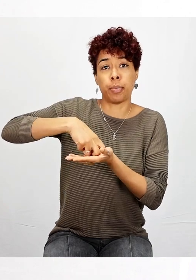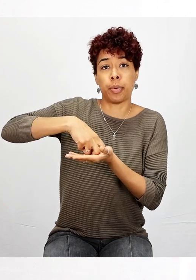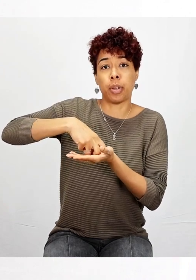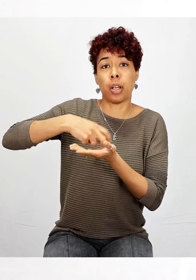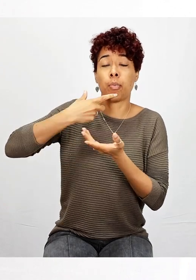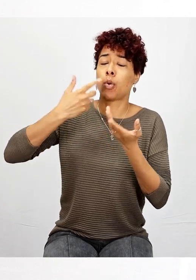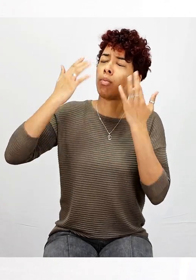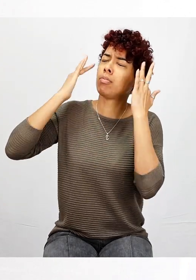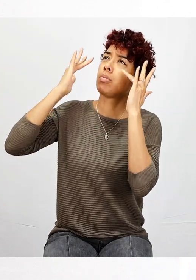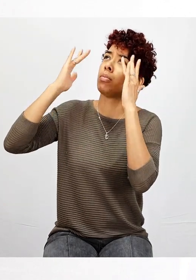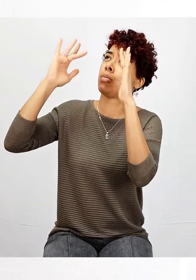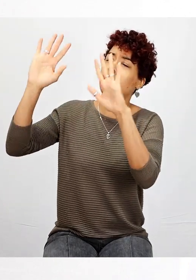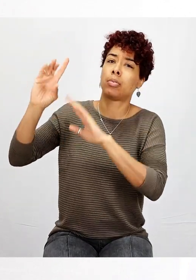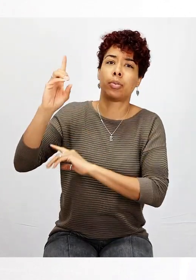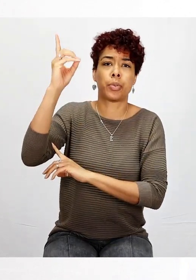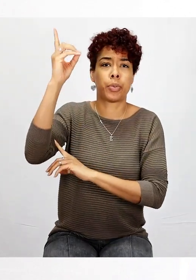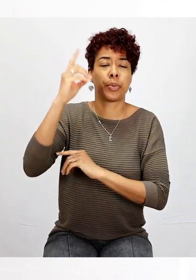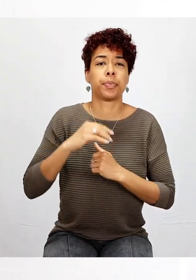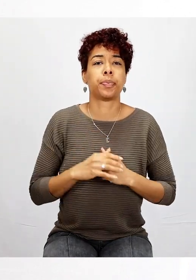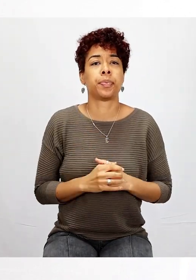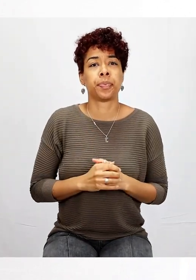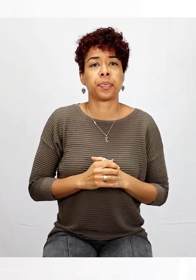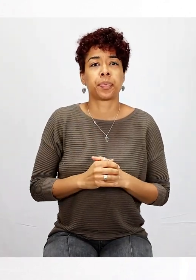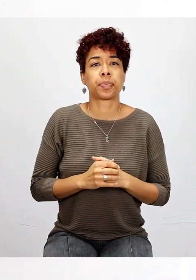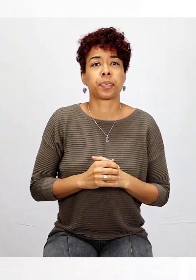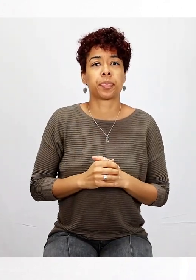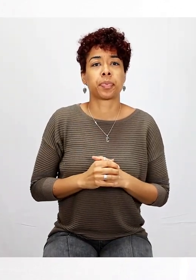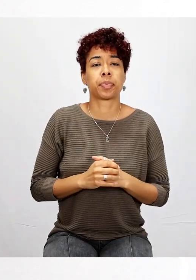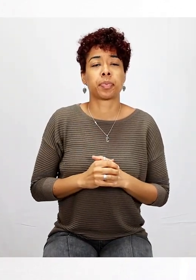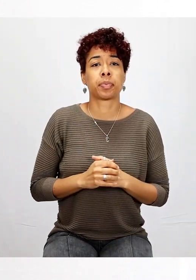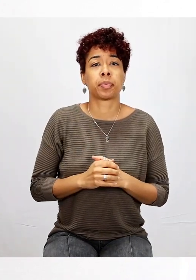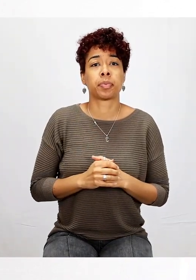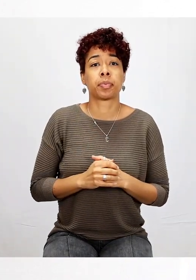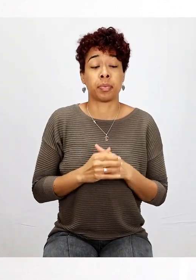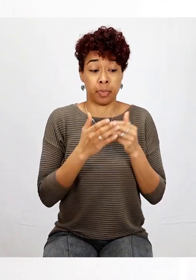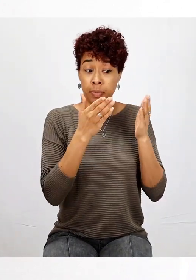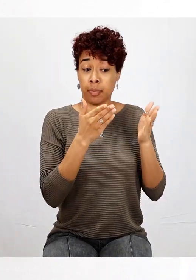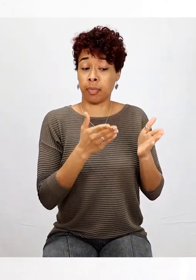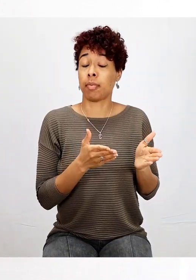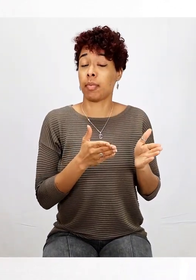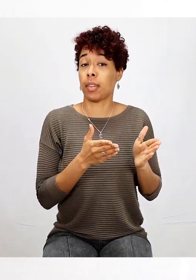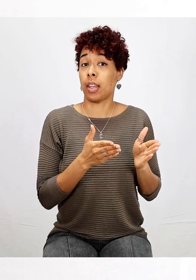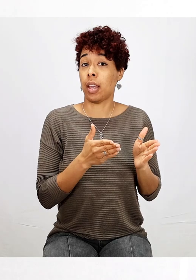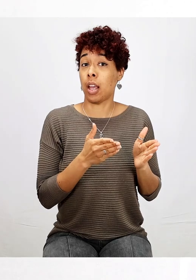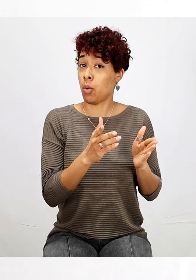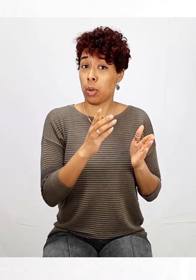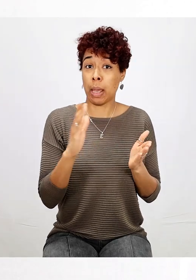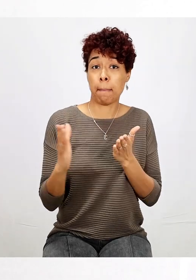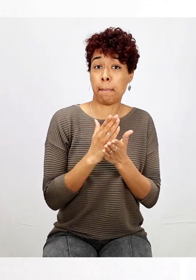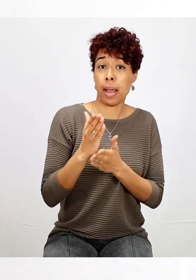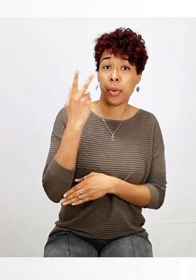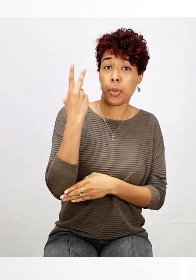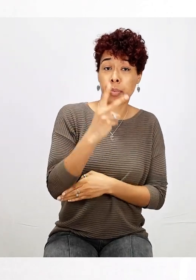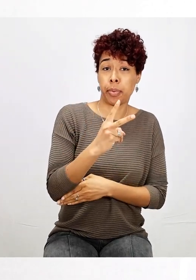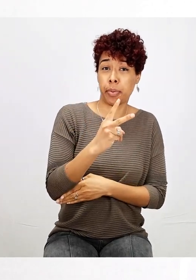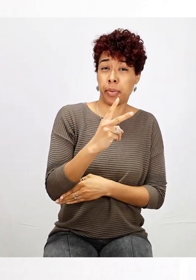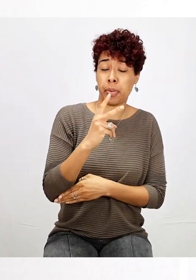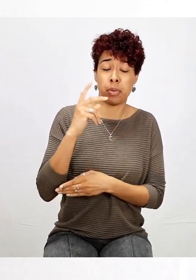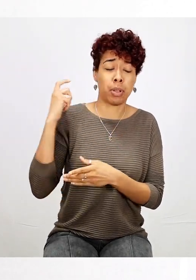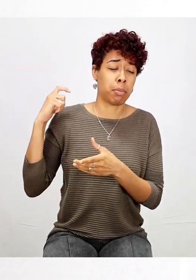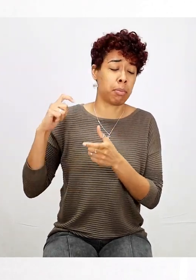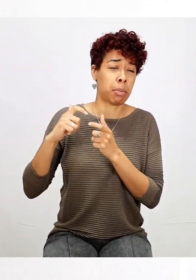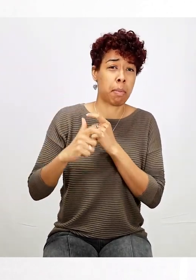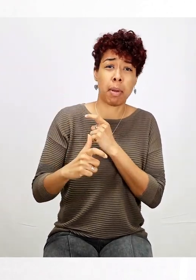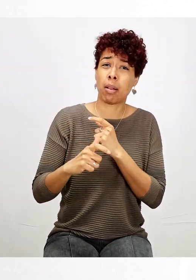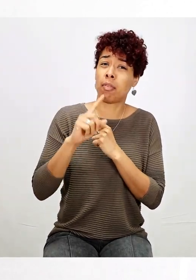pour adorer Dieu. Et on voit que cet homme-là, dans tout son parcours, il a tellement